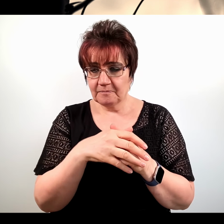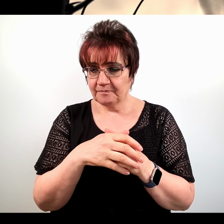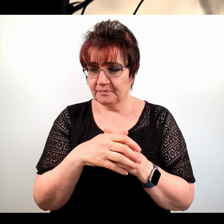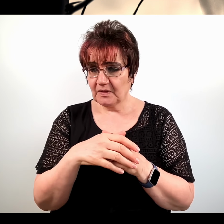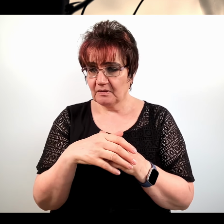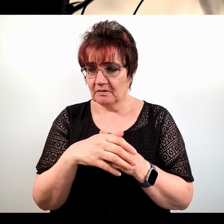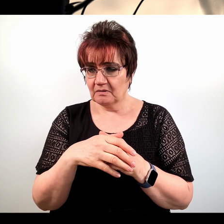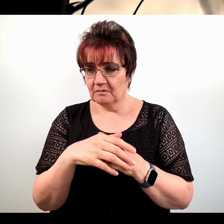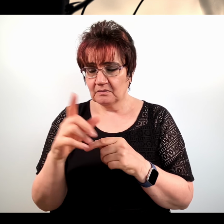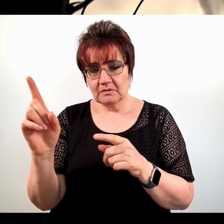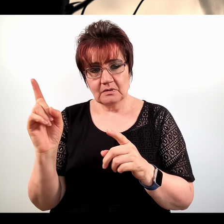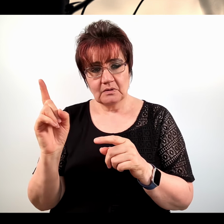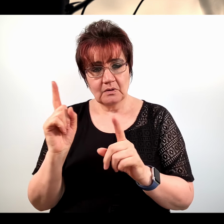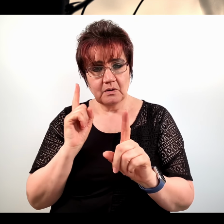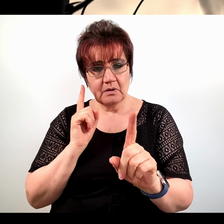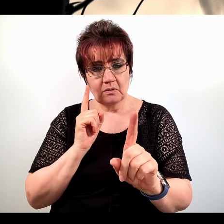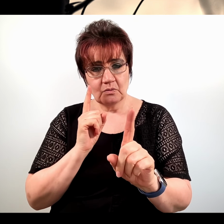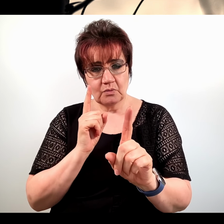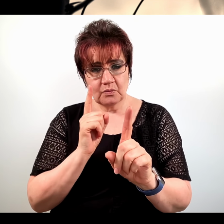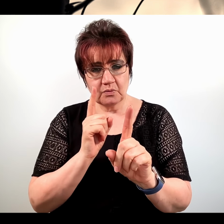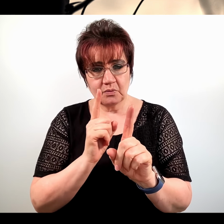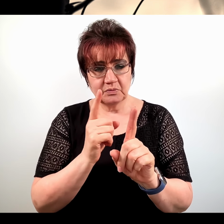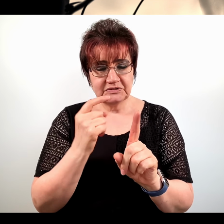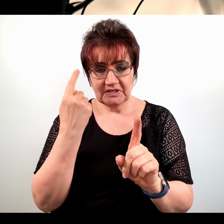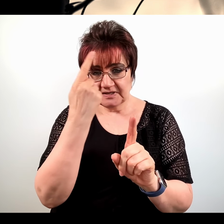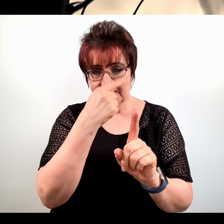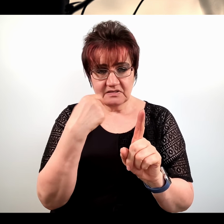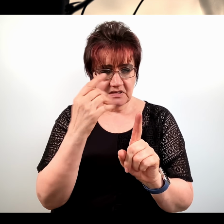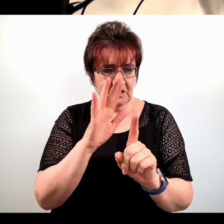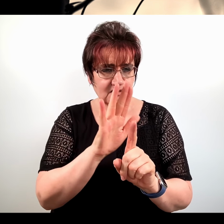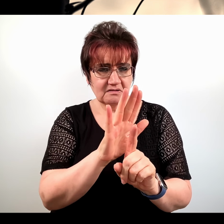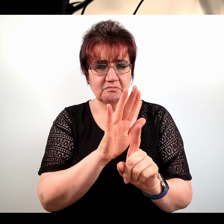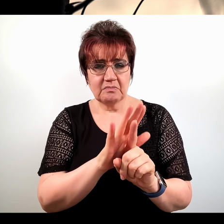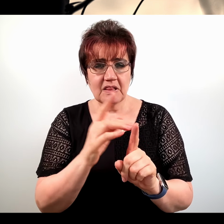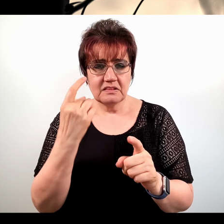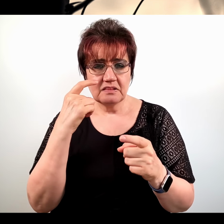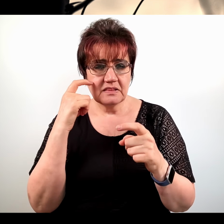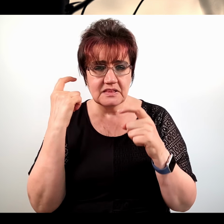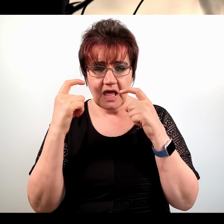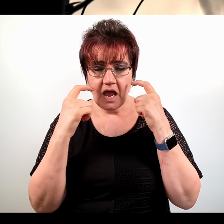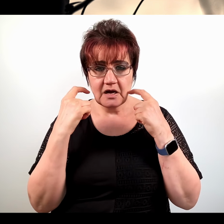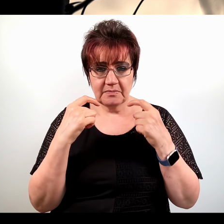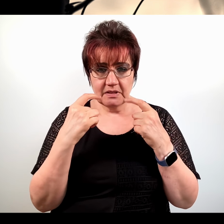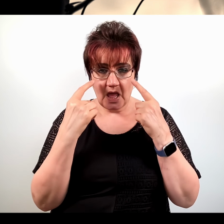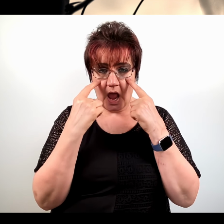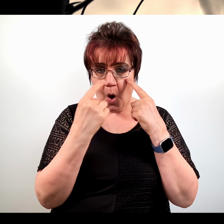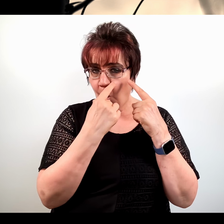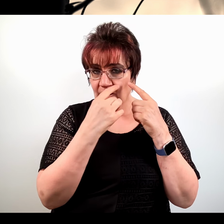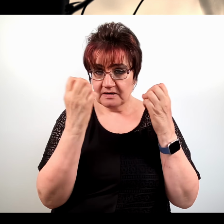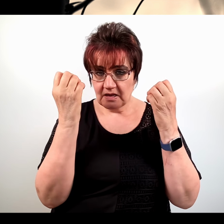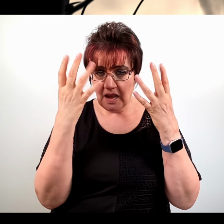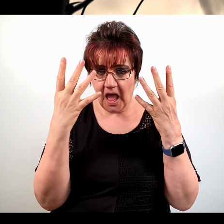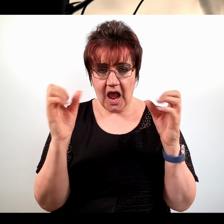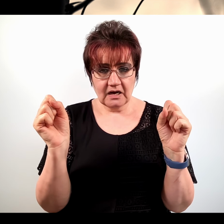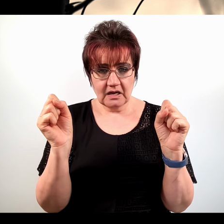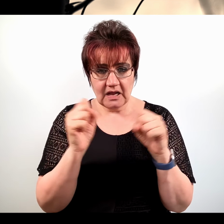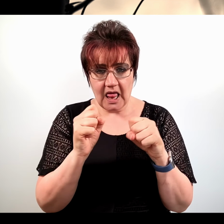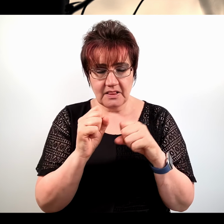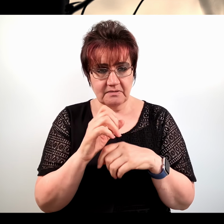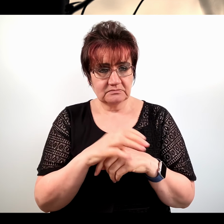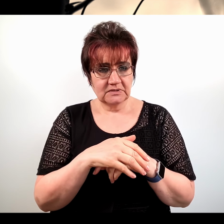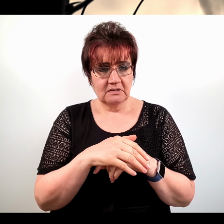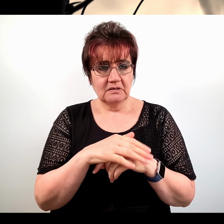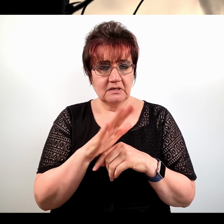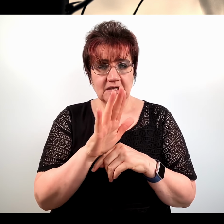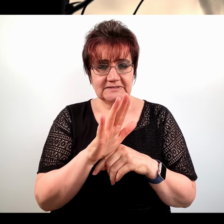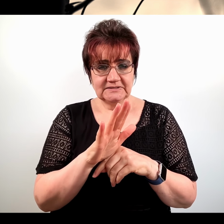ging direkt auf ihn zu und sah, dass er ein narbiges Gesicht hatte, klare, kalte Augen. Sein